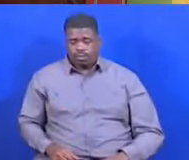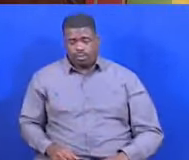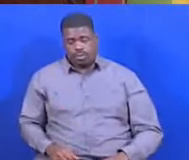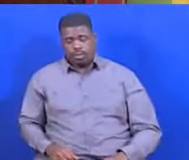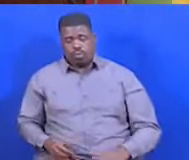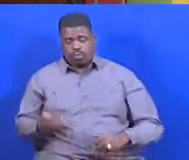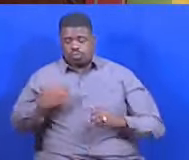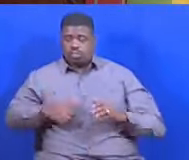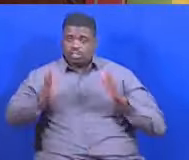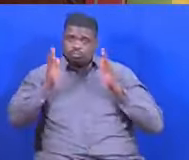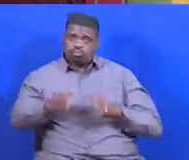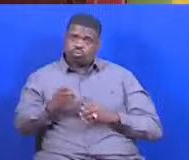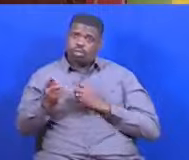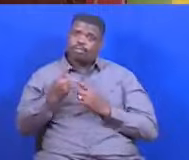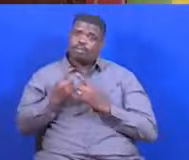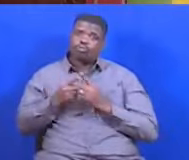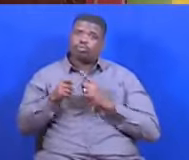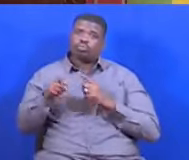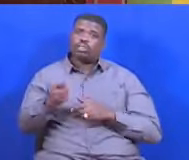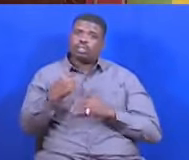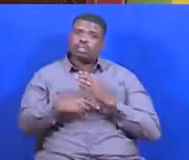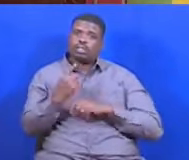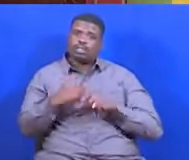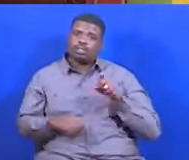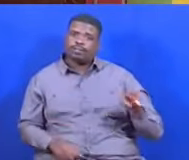Waziri Mkuu alizungumzia